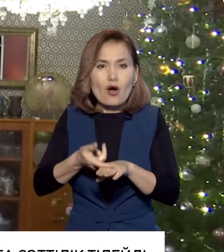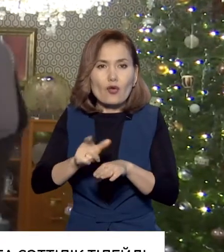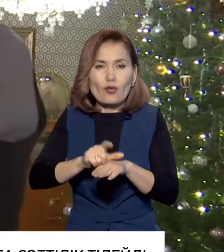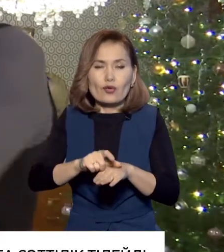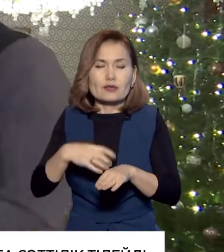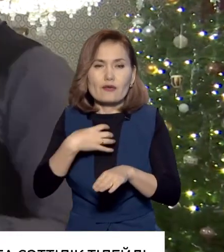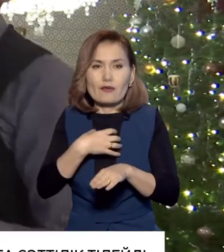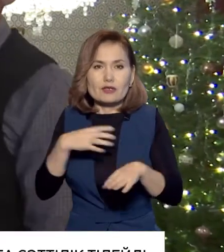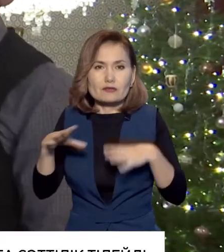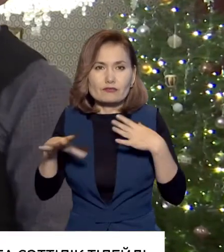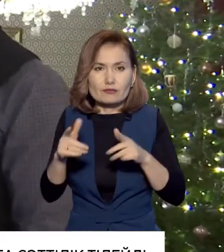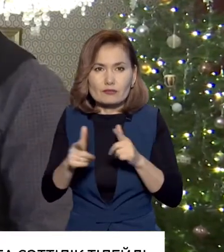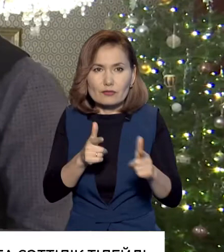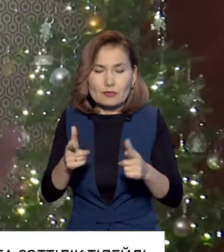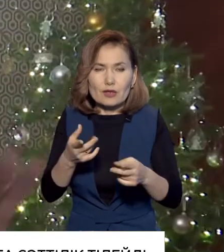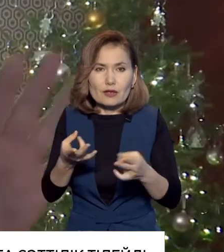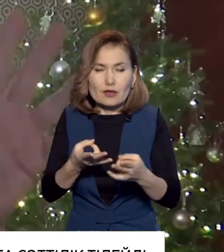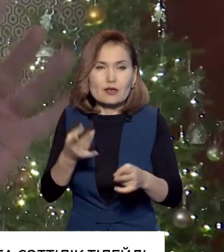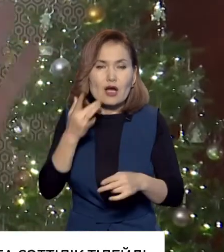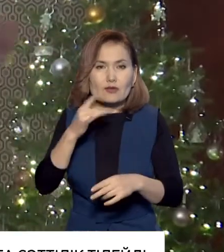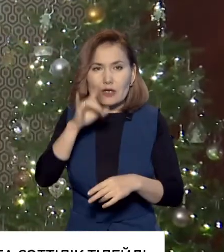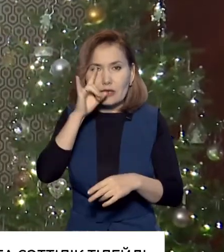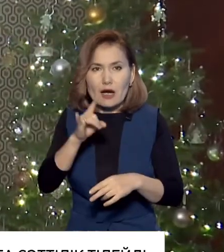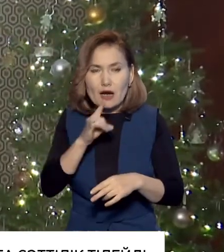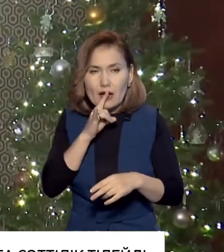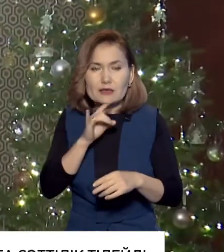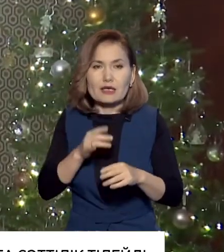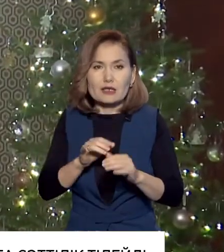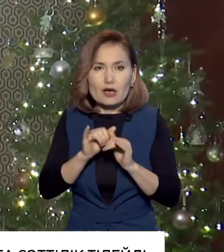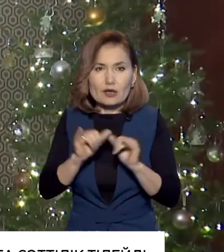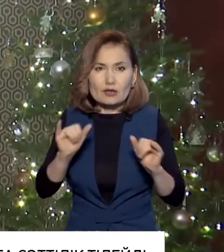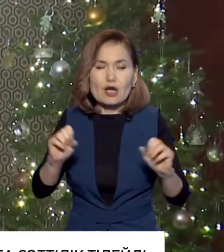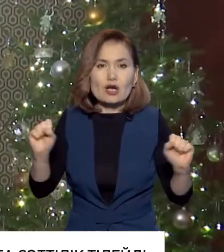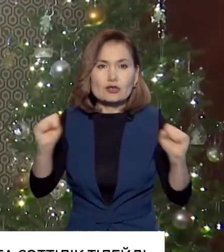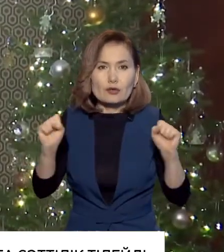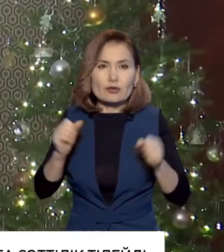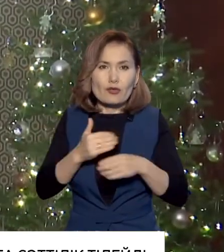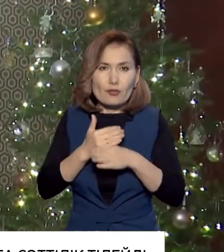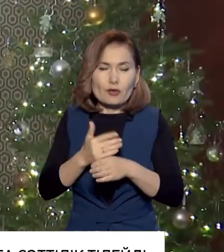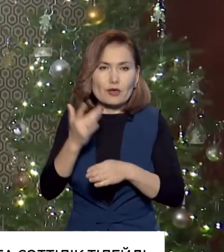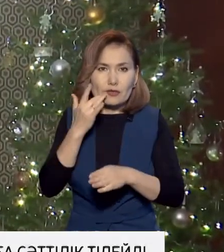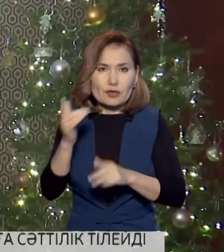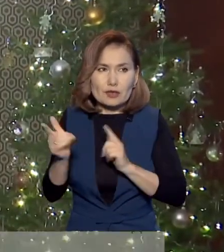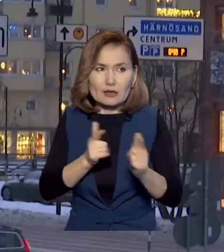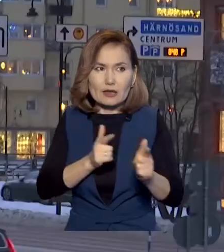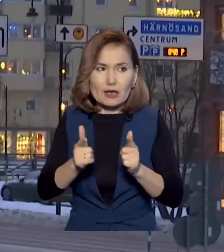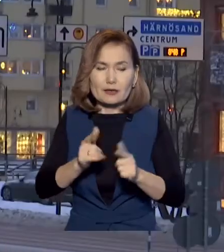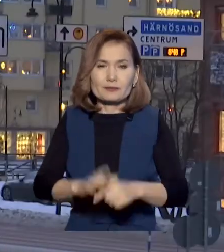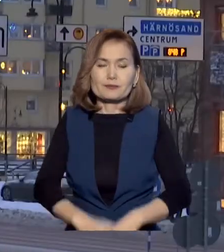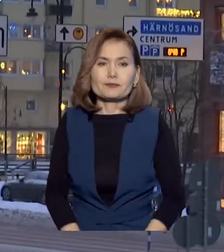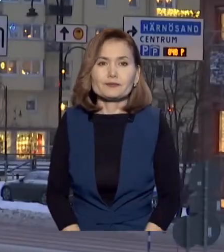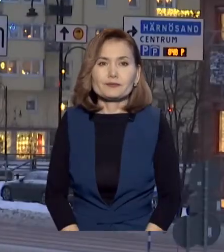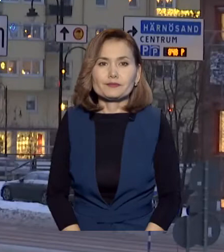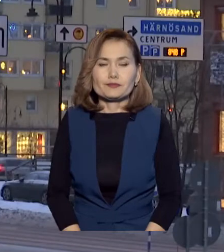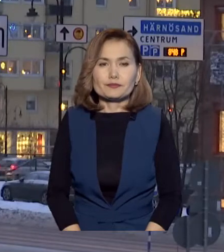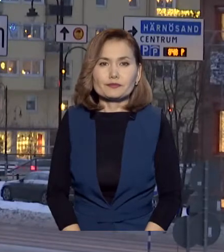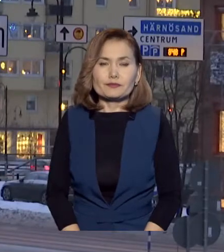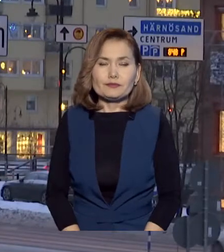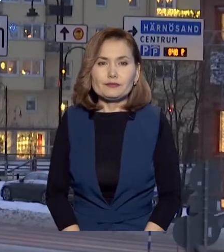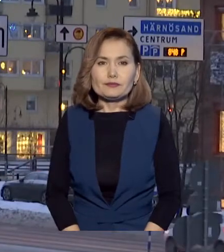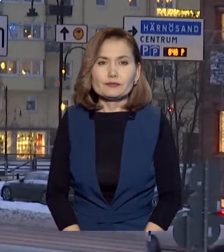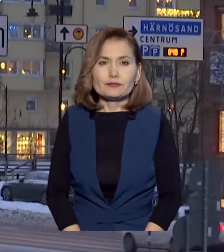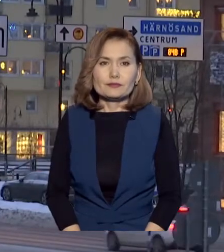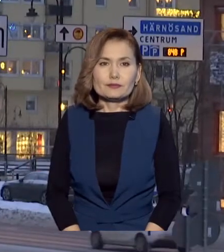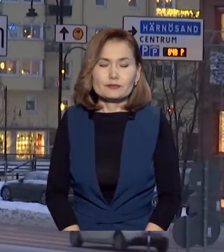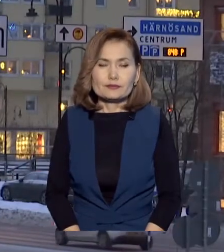Ел спортының дамуына өзі де қолдан келген көмекті көрсетуге дайын. Нұрсұлу Қасым, Бауыржан Дүйсенбекұлы, Қазақстан